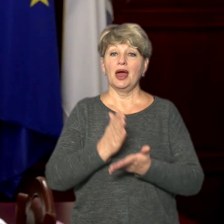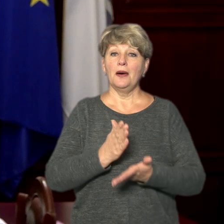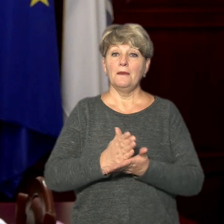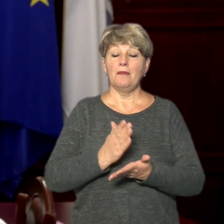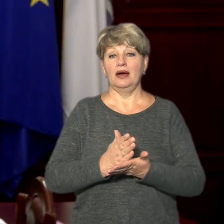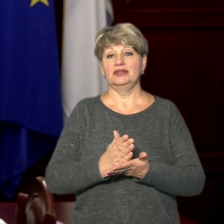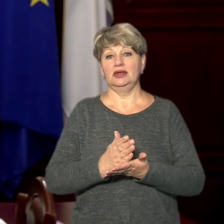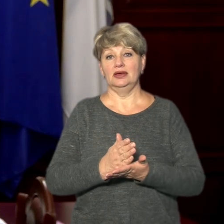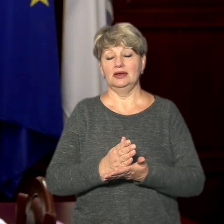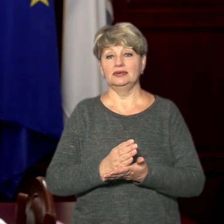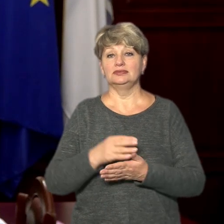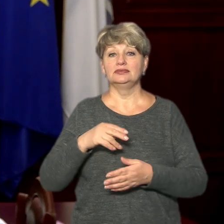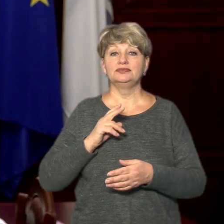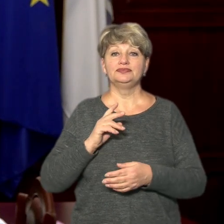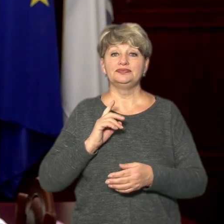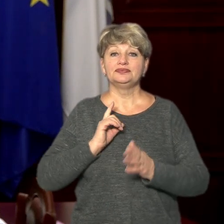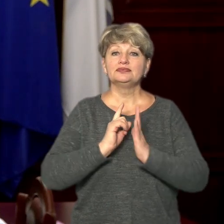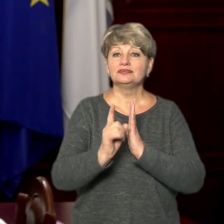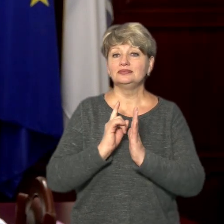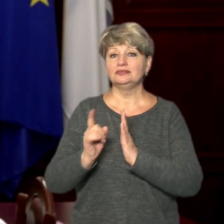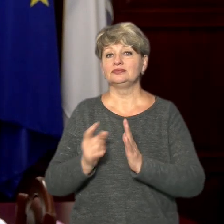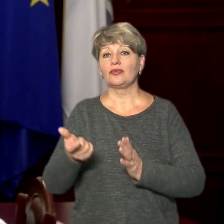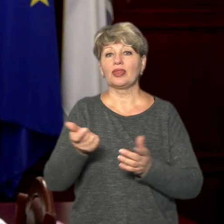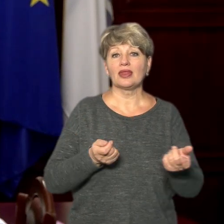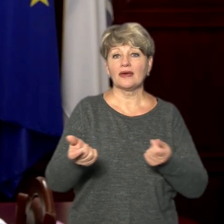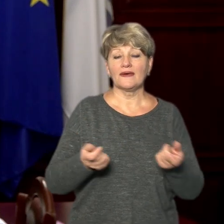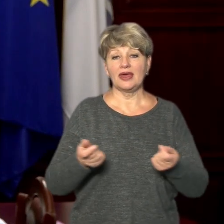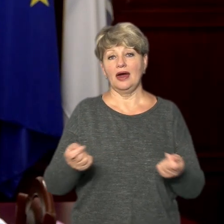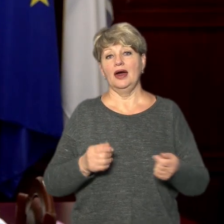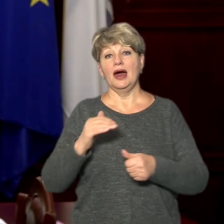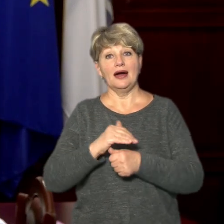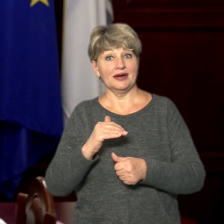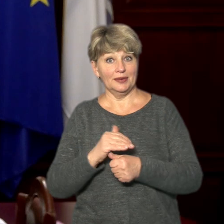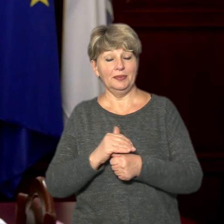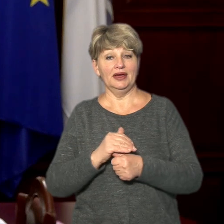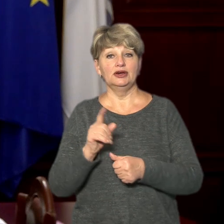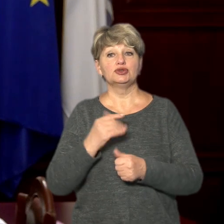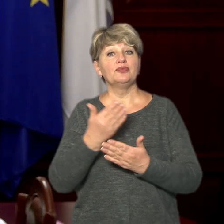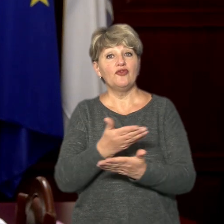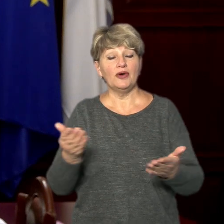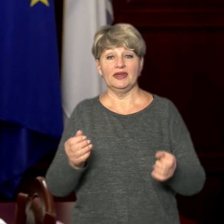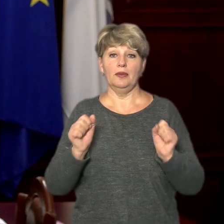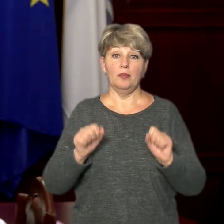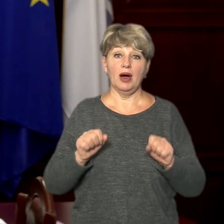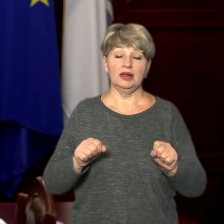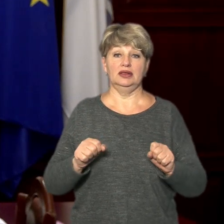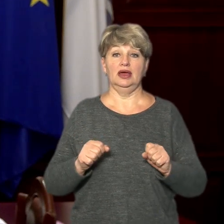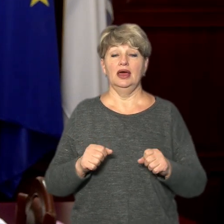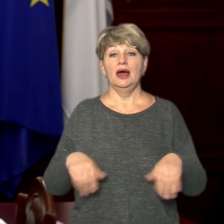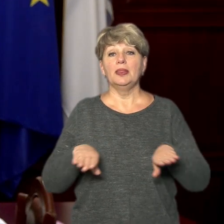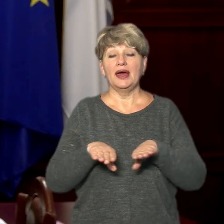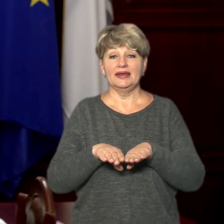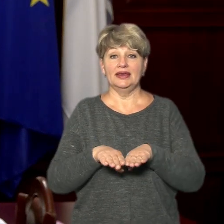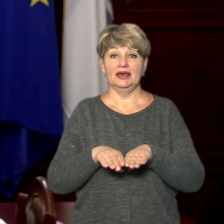промисел по збиранню грибів ягід тощо щоб вони могли у більшості лісових масивів такі